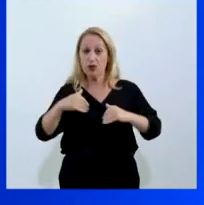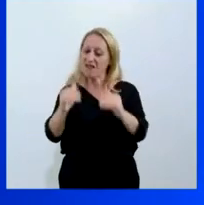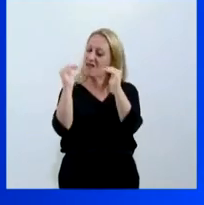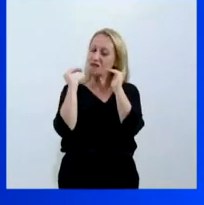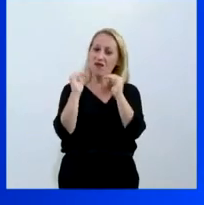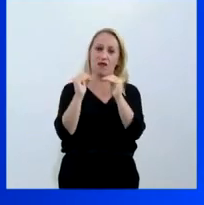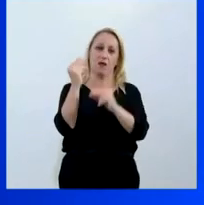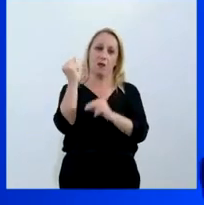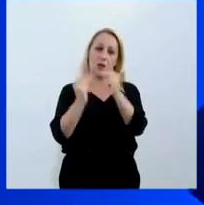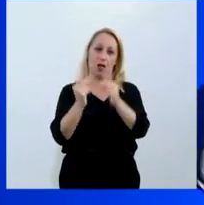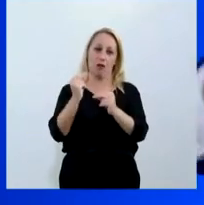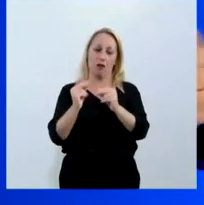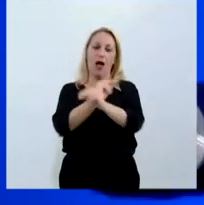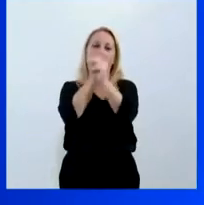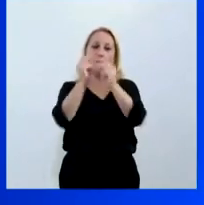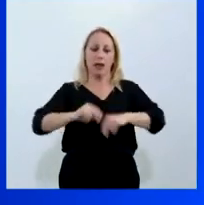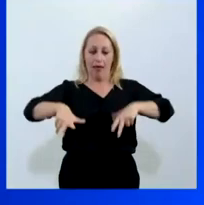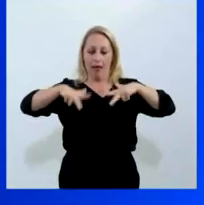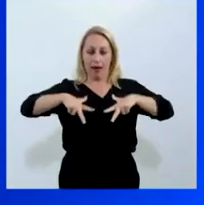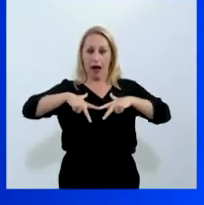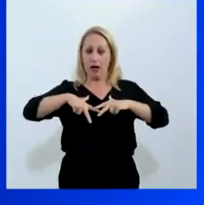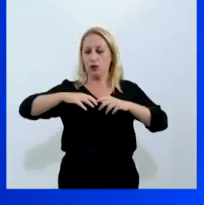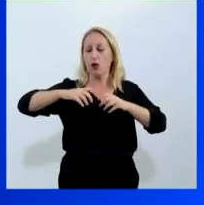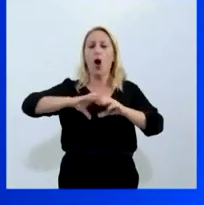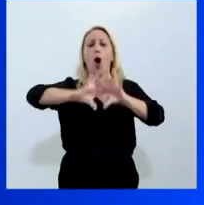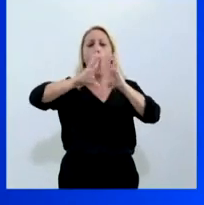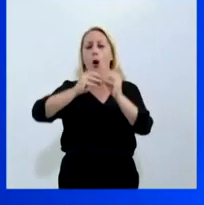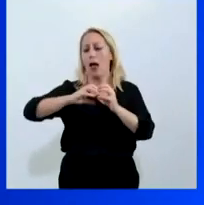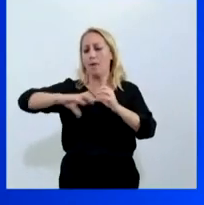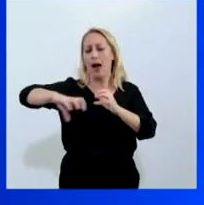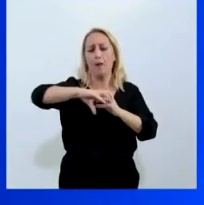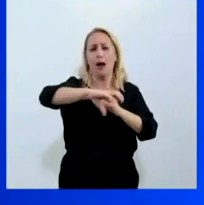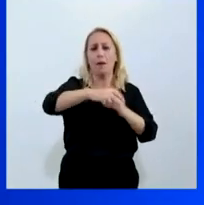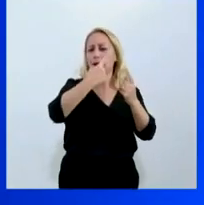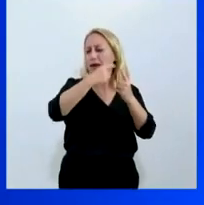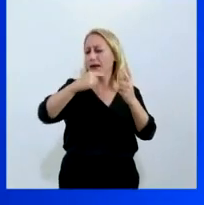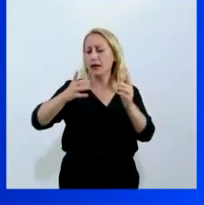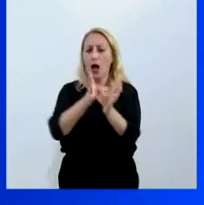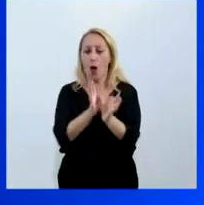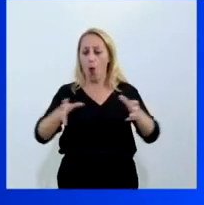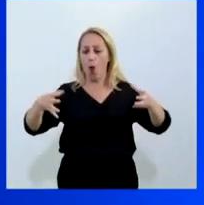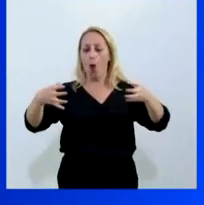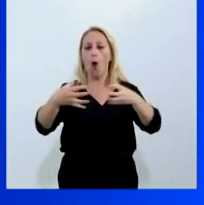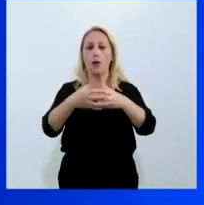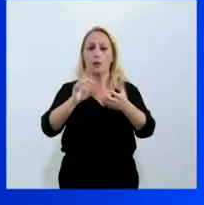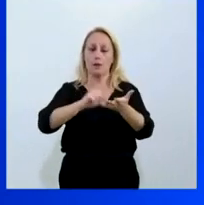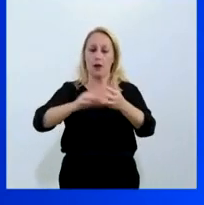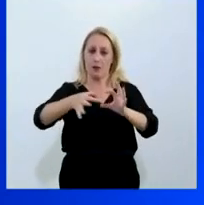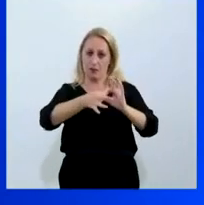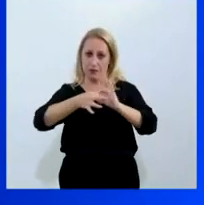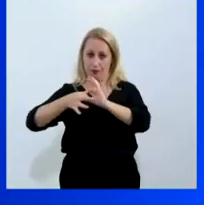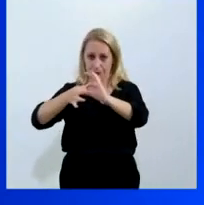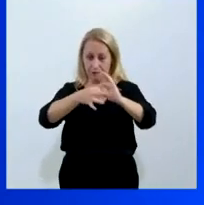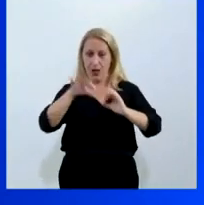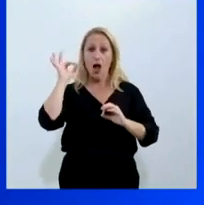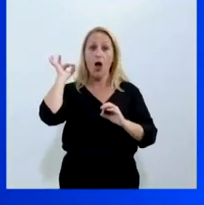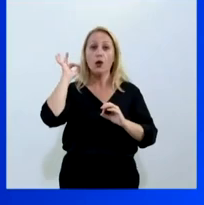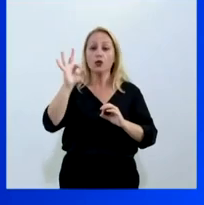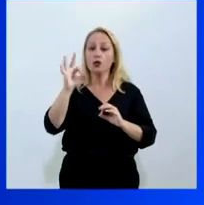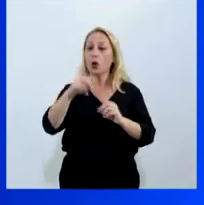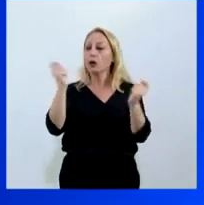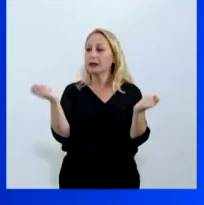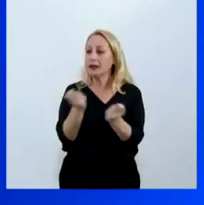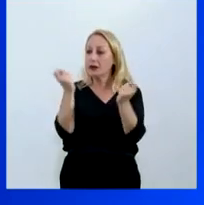κοινωνίας, του κράτους σε όλες τις εκφάνσεις, προκειμένου να μπορούμε να το αντιμετωπίσουμε όσο το δυνατόν πιο αποτελεσματικά ή με όσο το